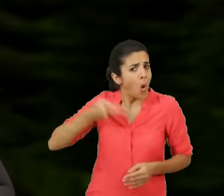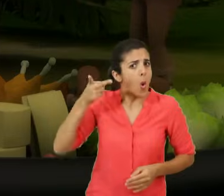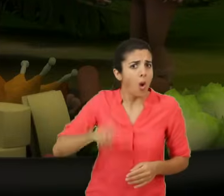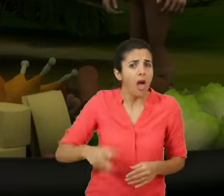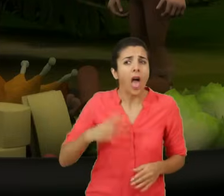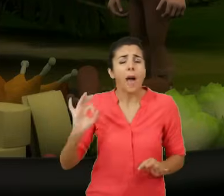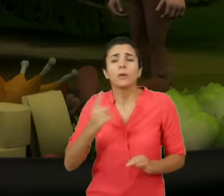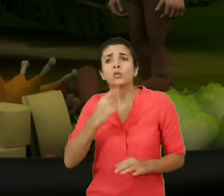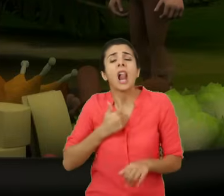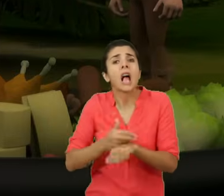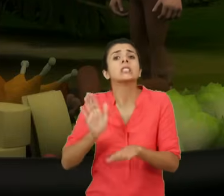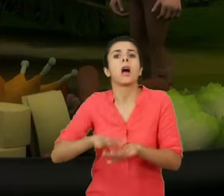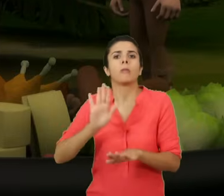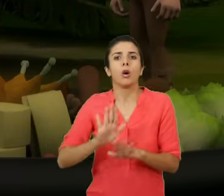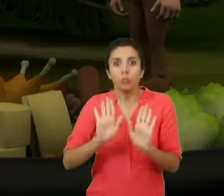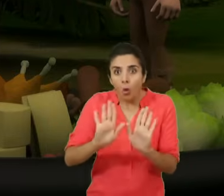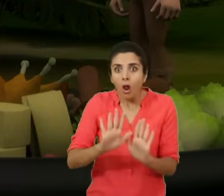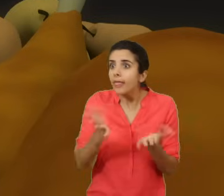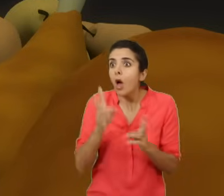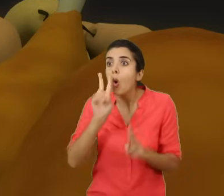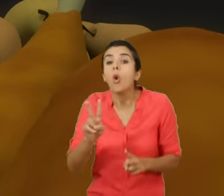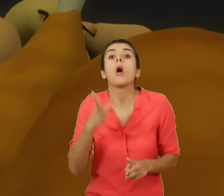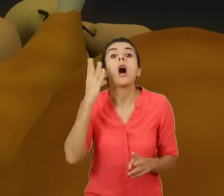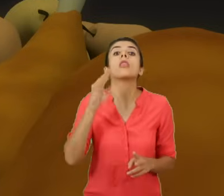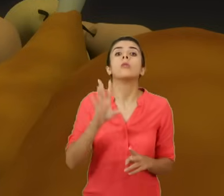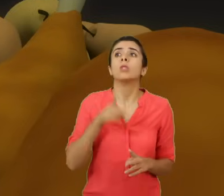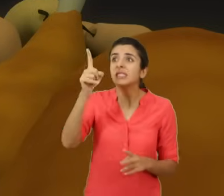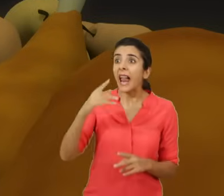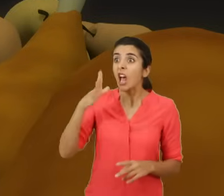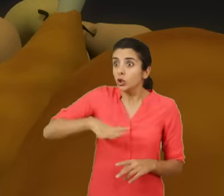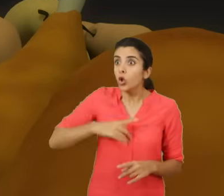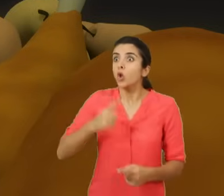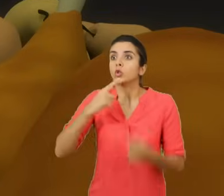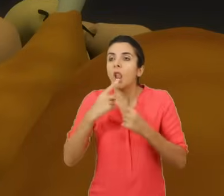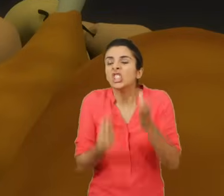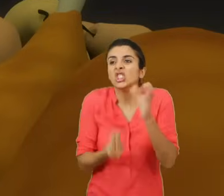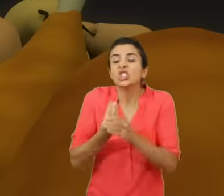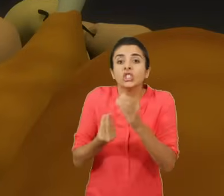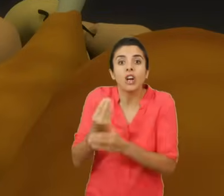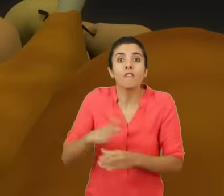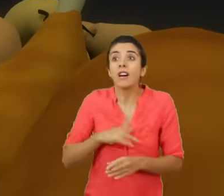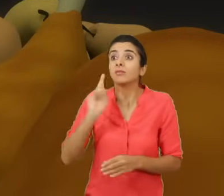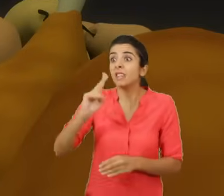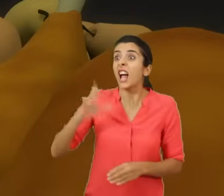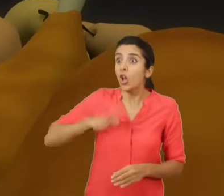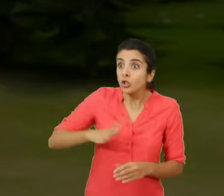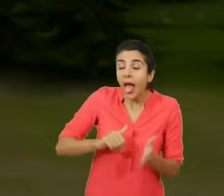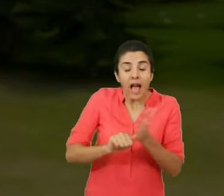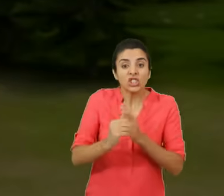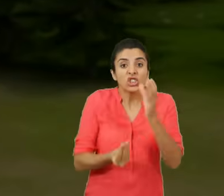hep. Durun, neler olduğunu görmüyor musunuz? Bunlar senin dileklerin Keloğlan. Senin dileklerin